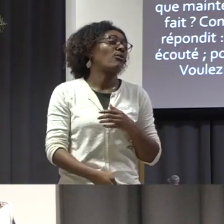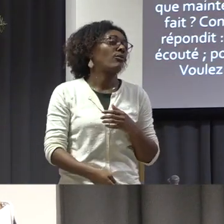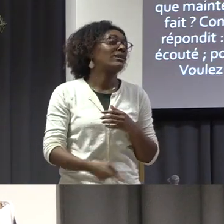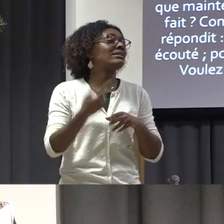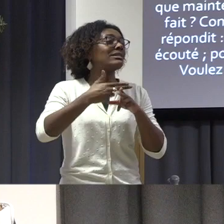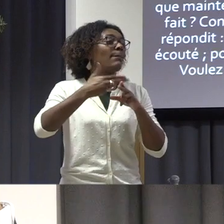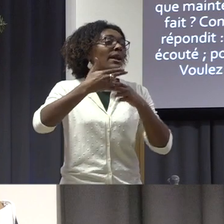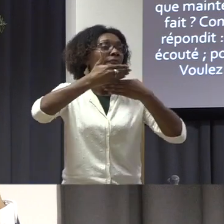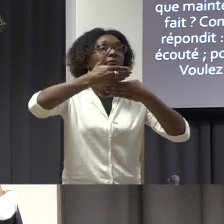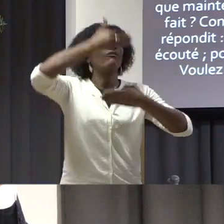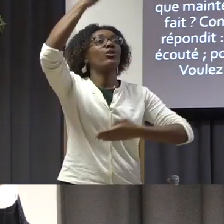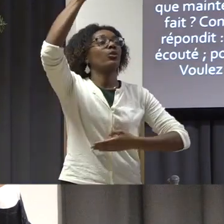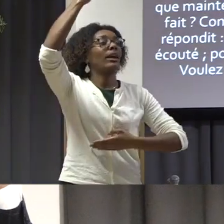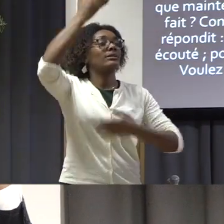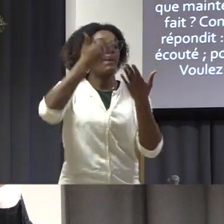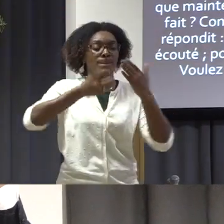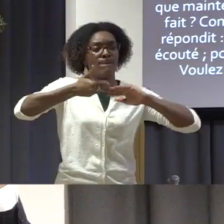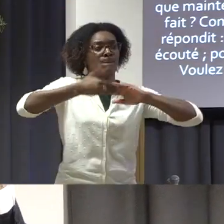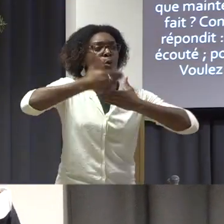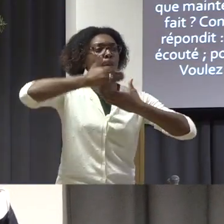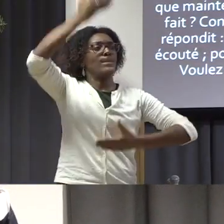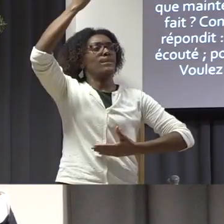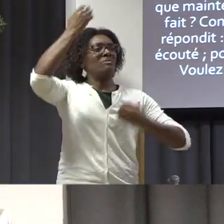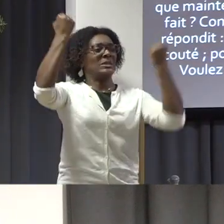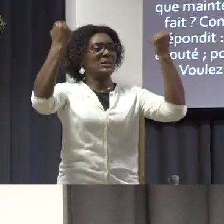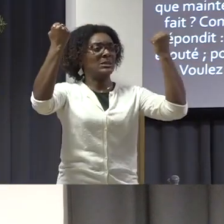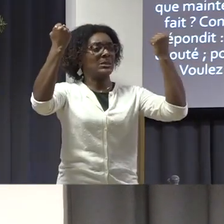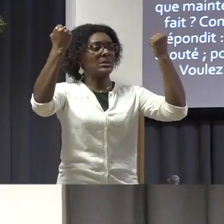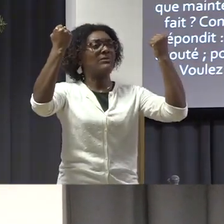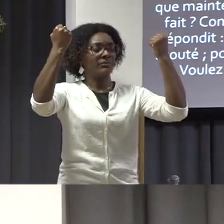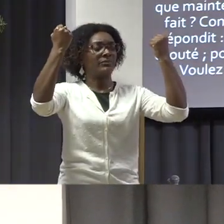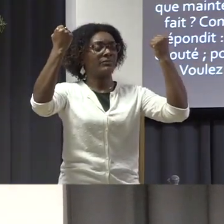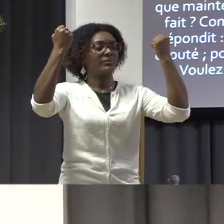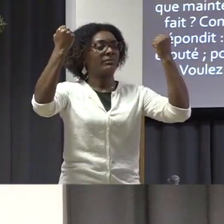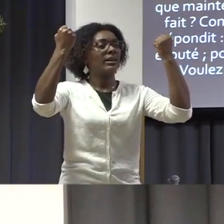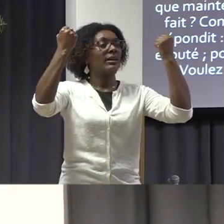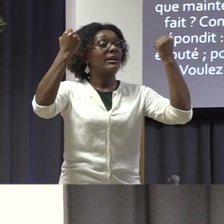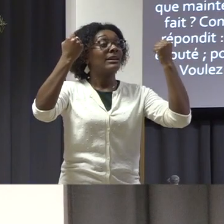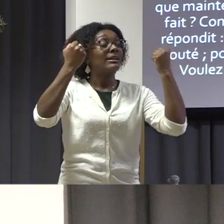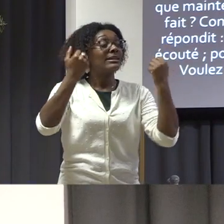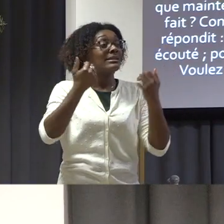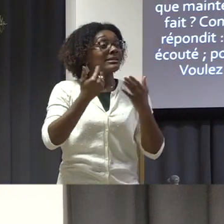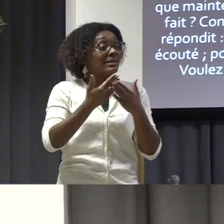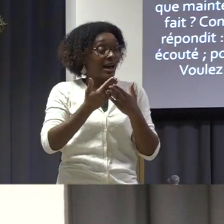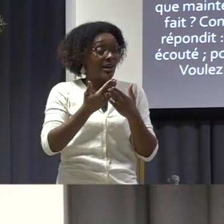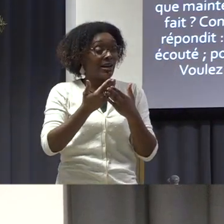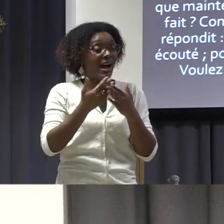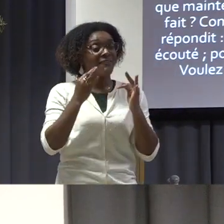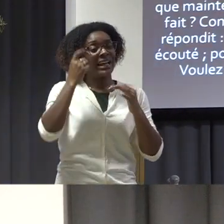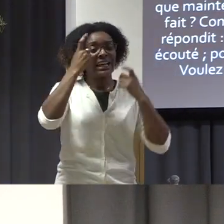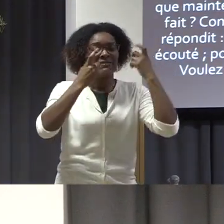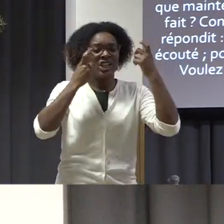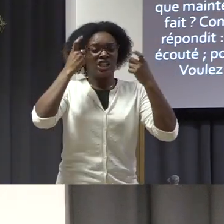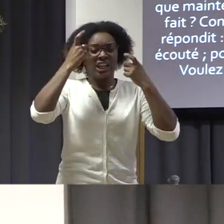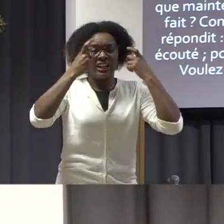face à ça il savait c'est une grâce et une graves destructions que